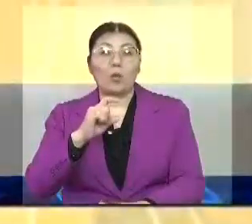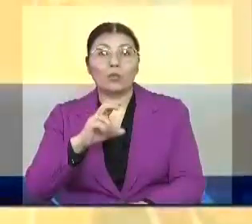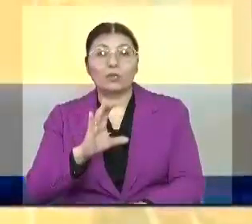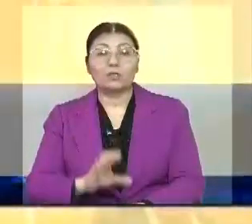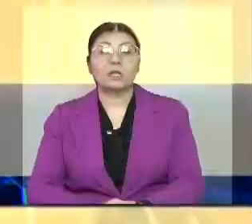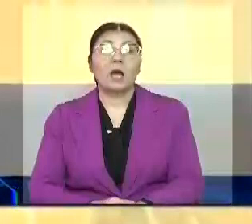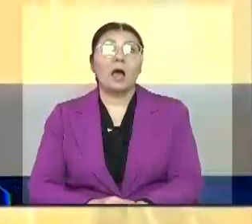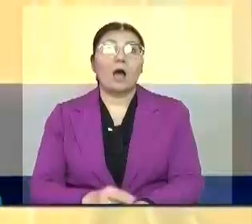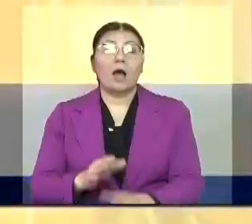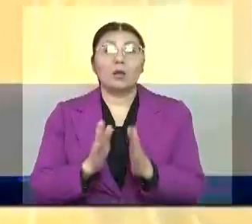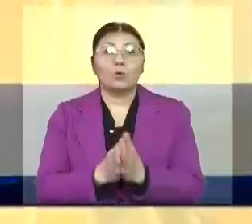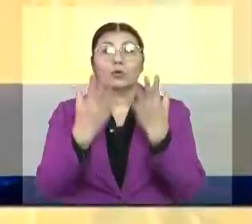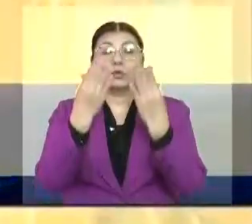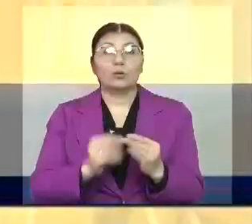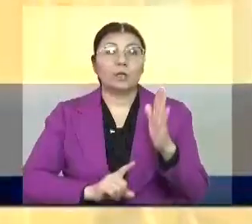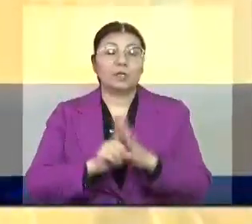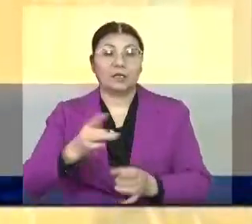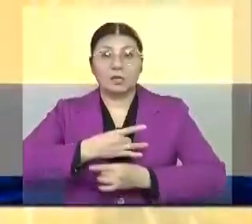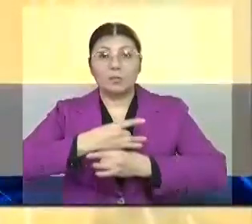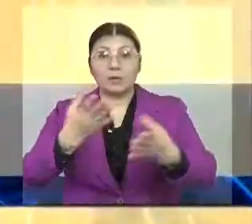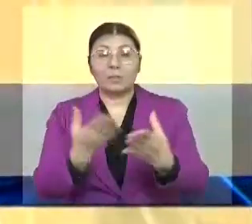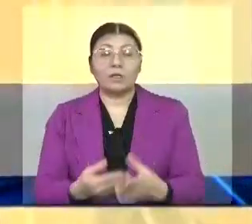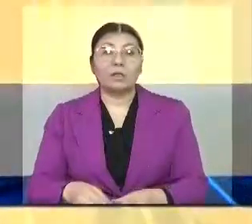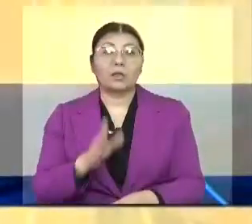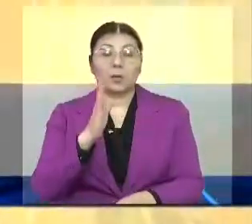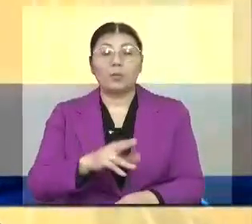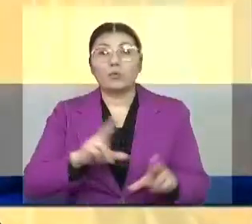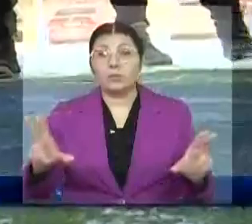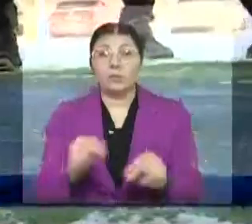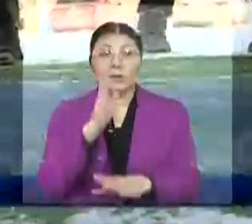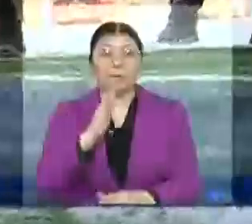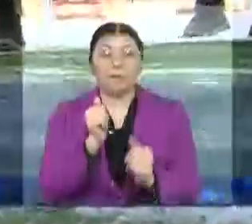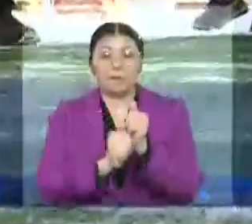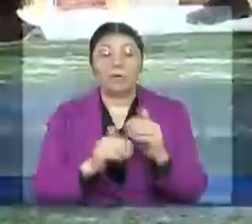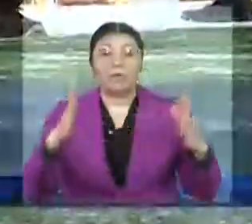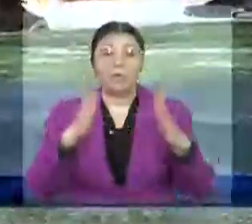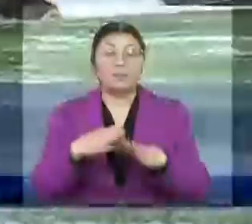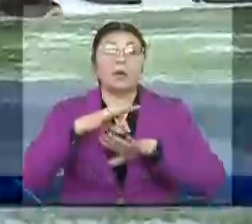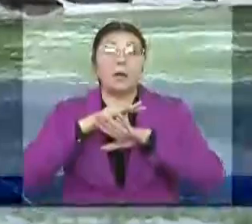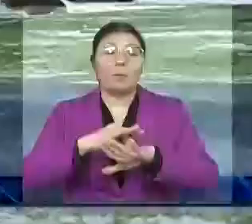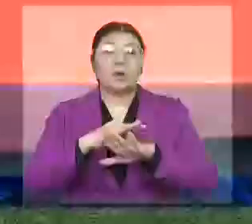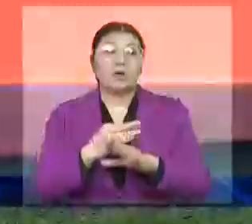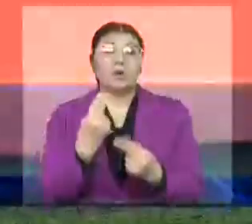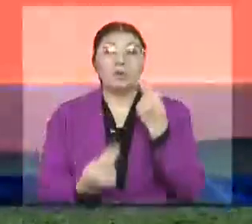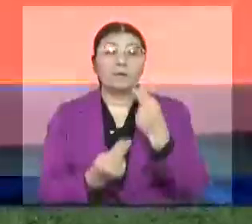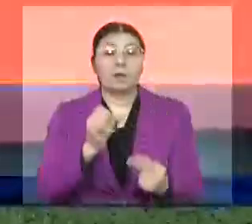началом глобального праздника. Пусть Новый год принесет всем счастье и благополучие. Кроме того, был проведен небольшой